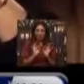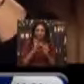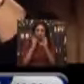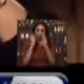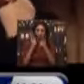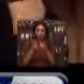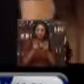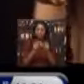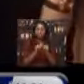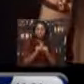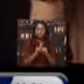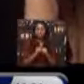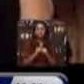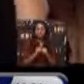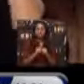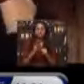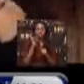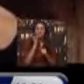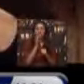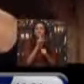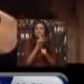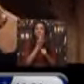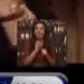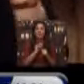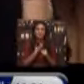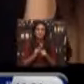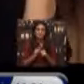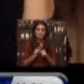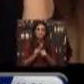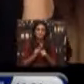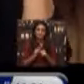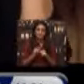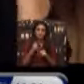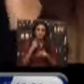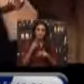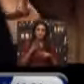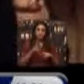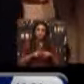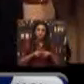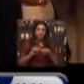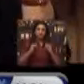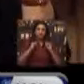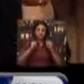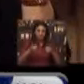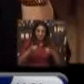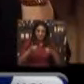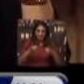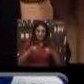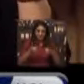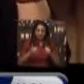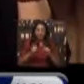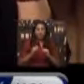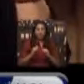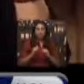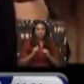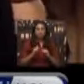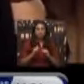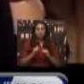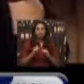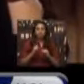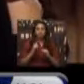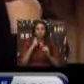انها واقعية واكشن وفي يعني مذاهب كتير وجورات كتير للافلام، لكن